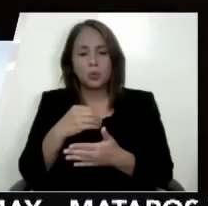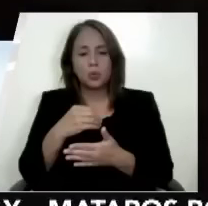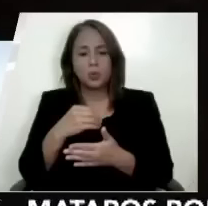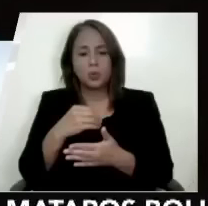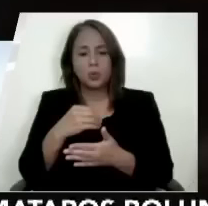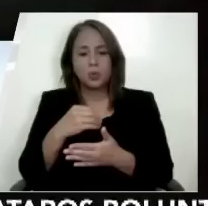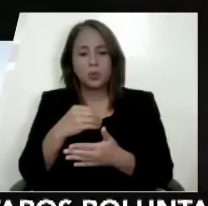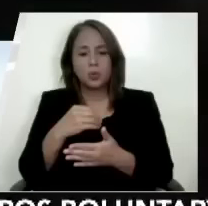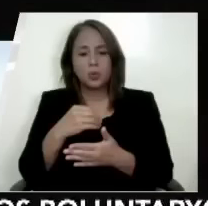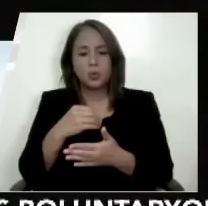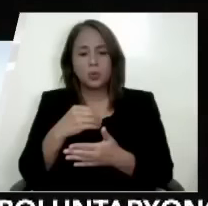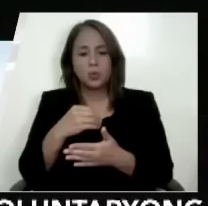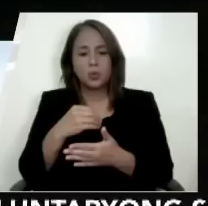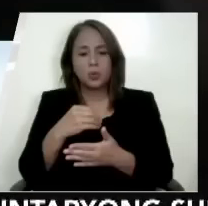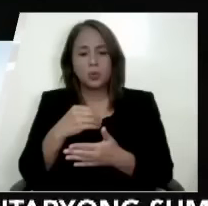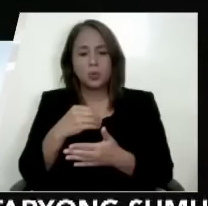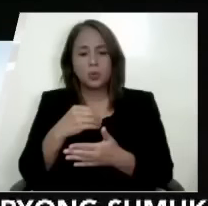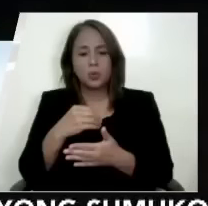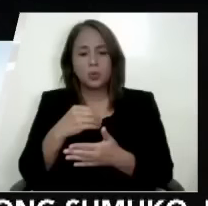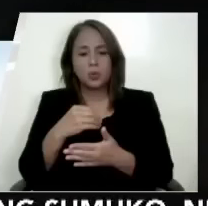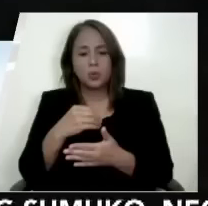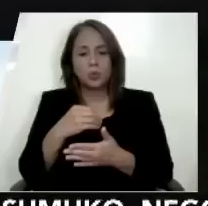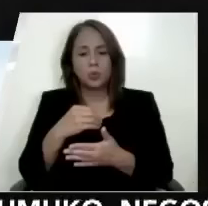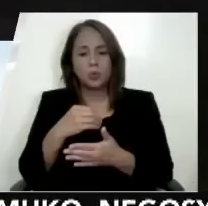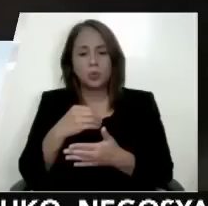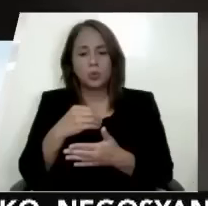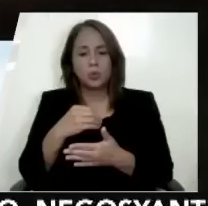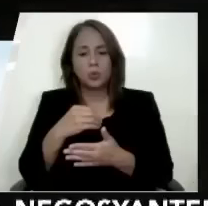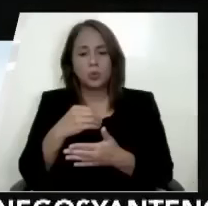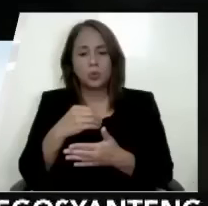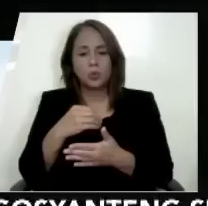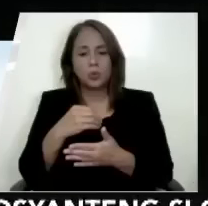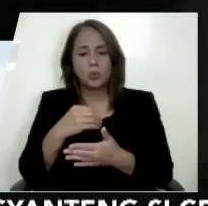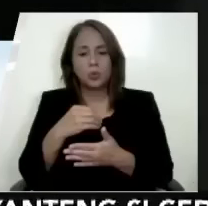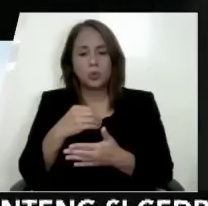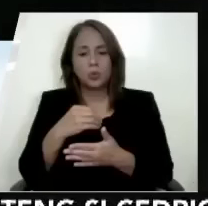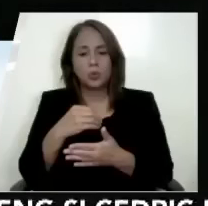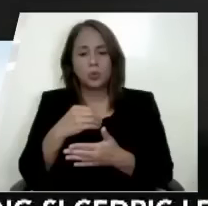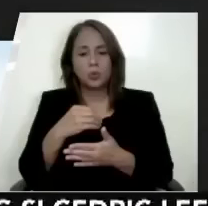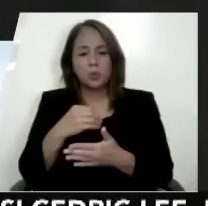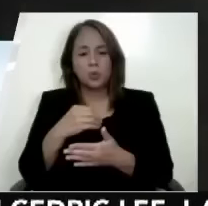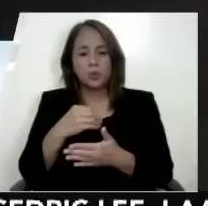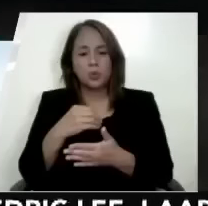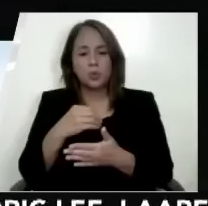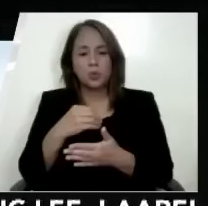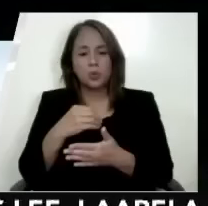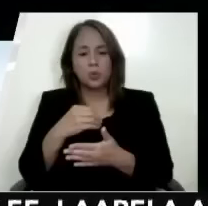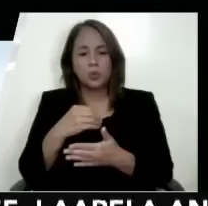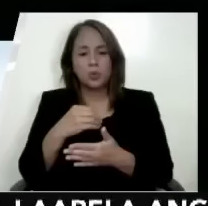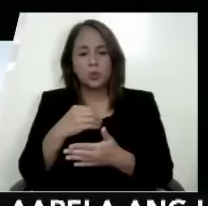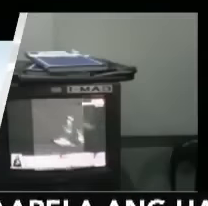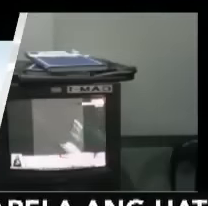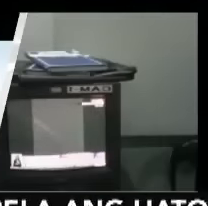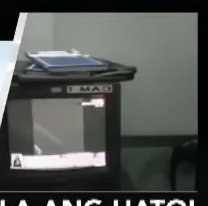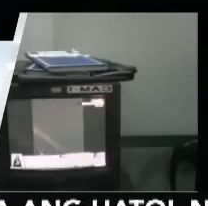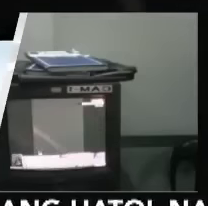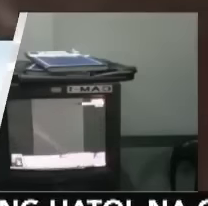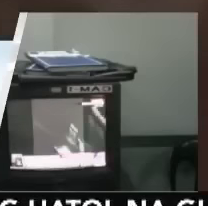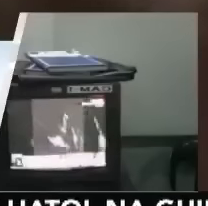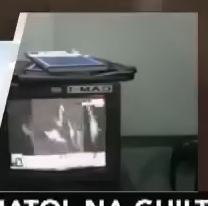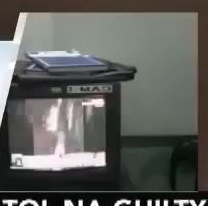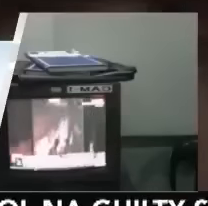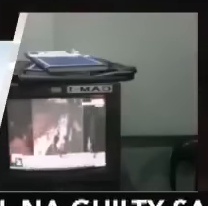area matapos makakuha ng lead sinalakay ng Pasig pulice follow up unit